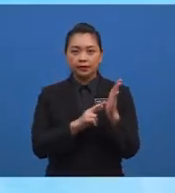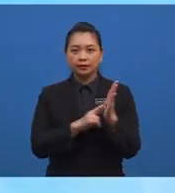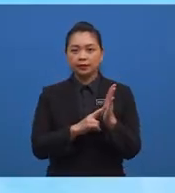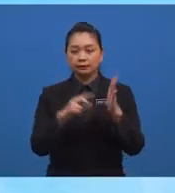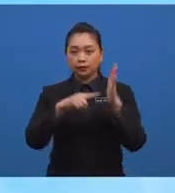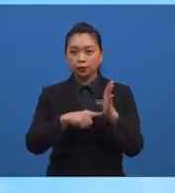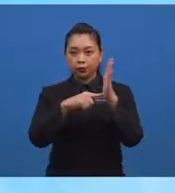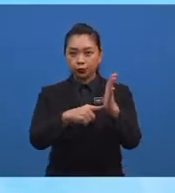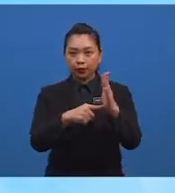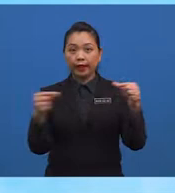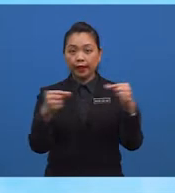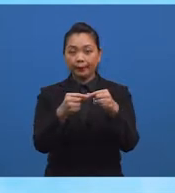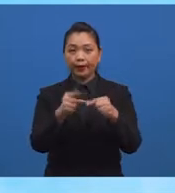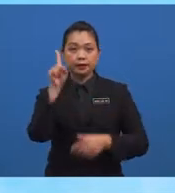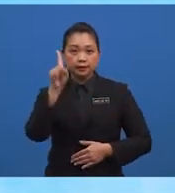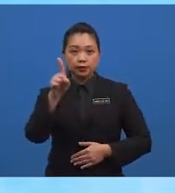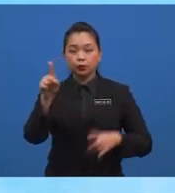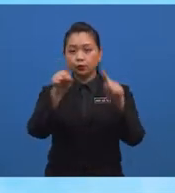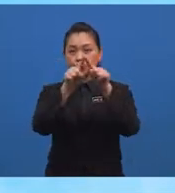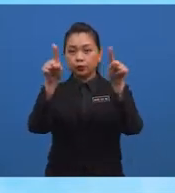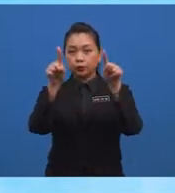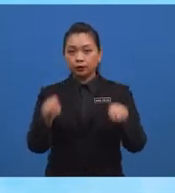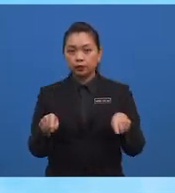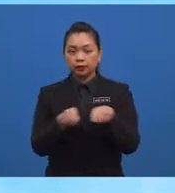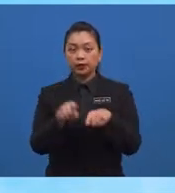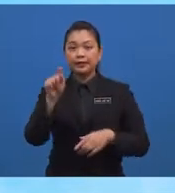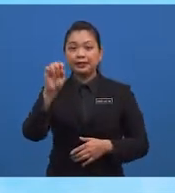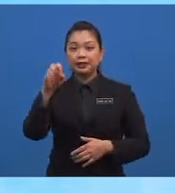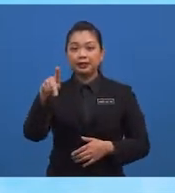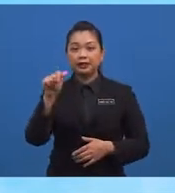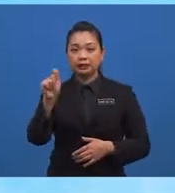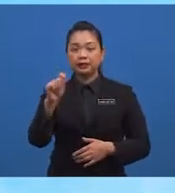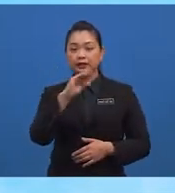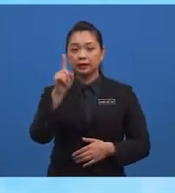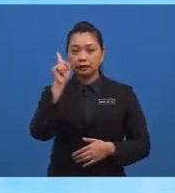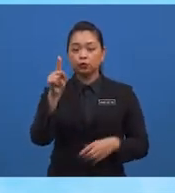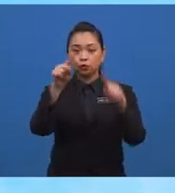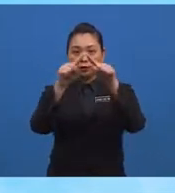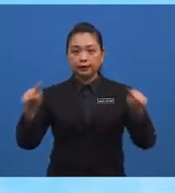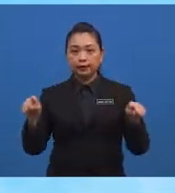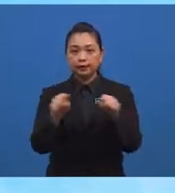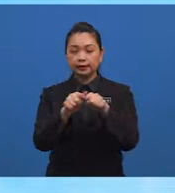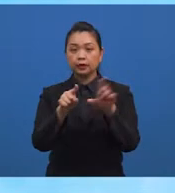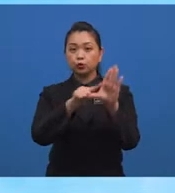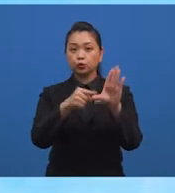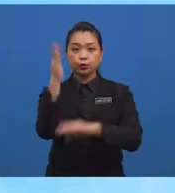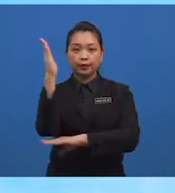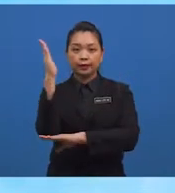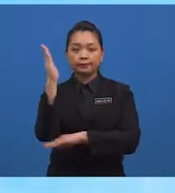Rajah menunjukkan gabungan sebuah segi empat tepat dan sebuah segitiga bersudut